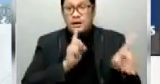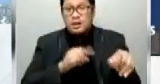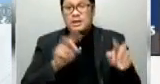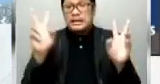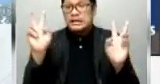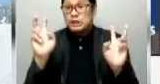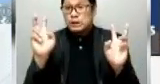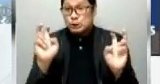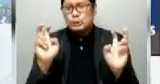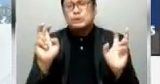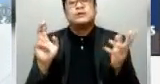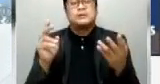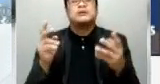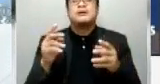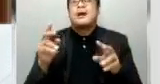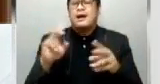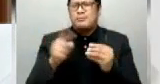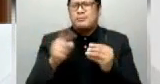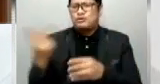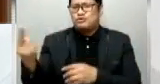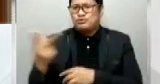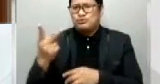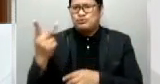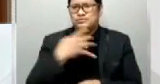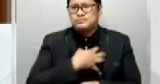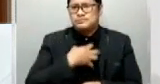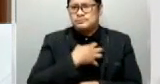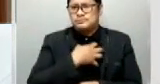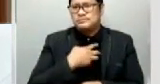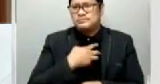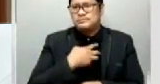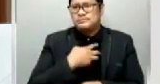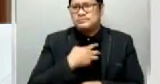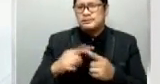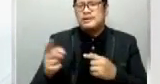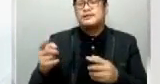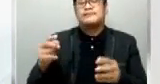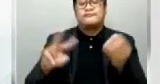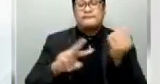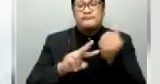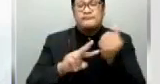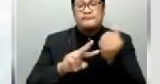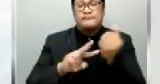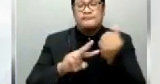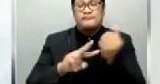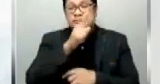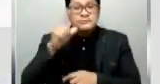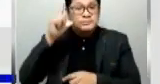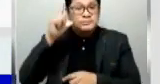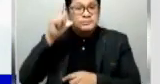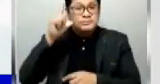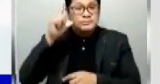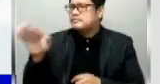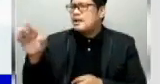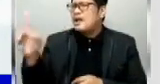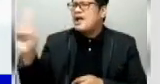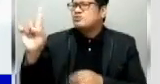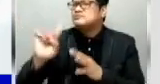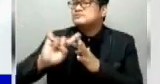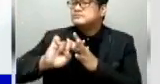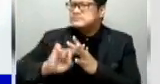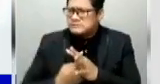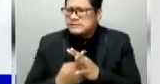alitan ni na Presidente Rodrigo Duterte at Vice President Leni Robredo. Ano ho ba yung ugat at mga issue na